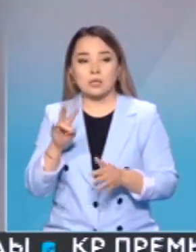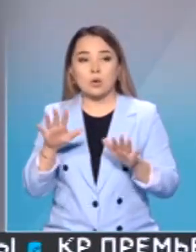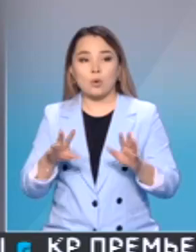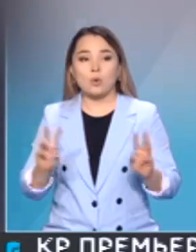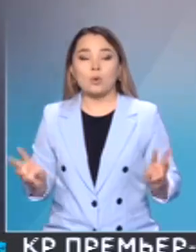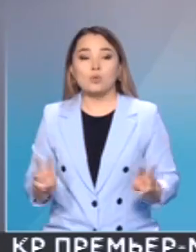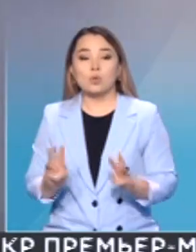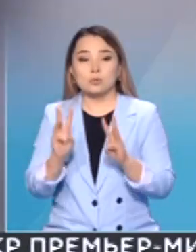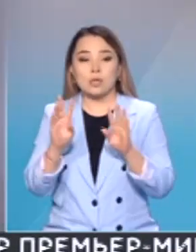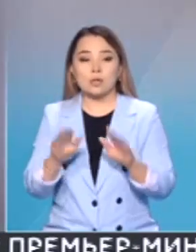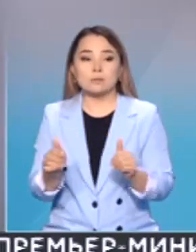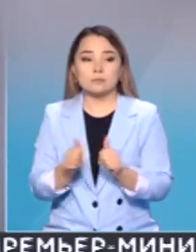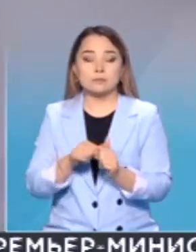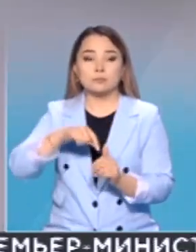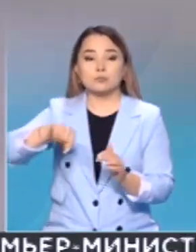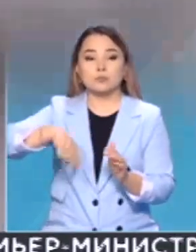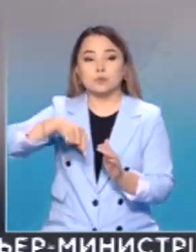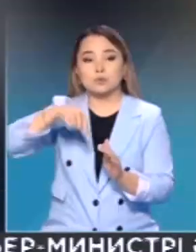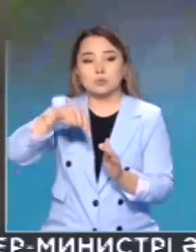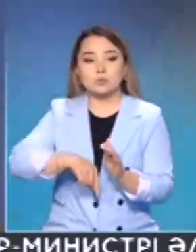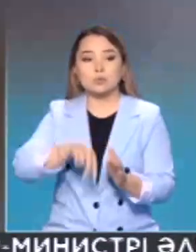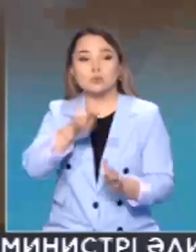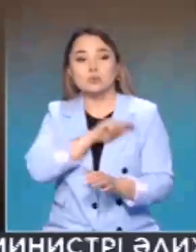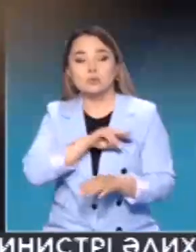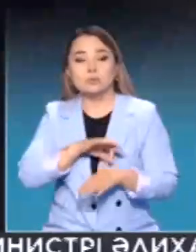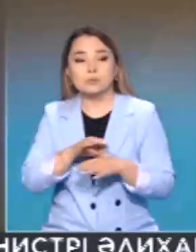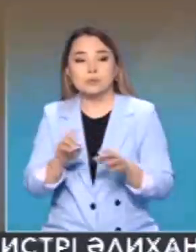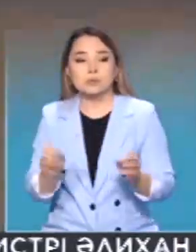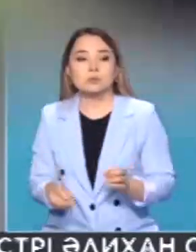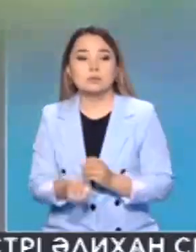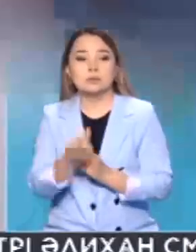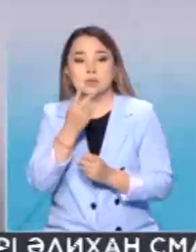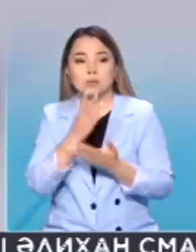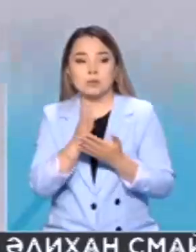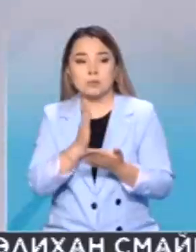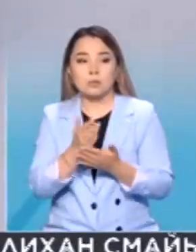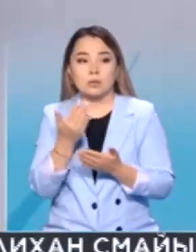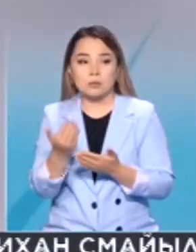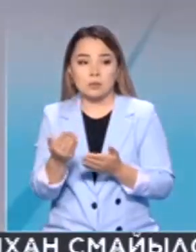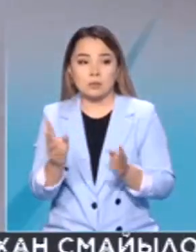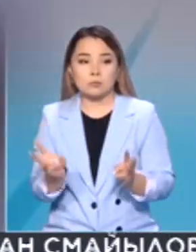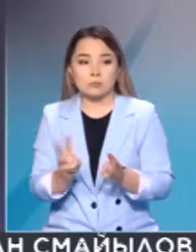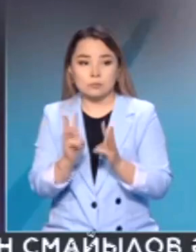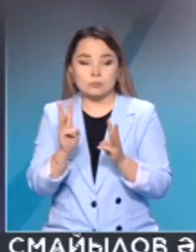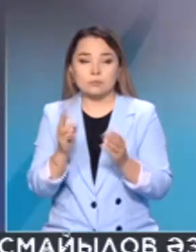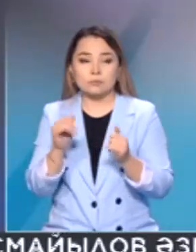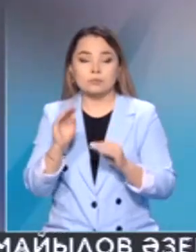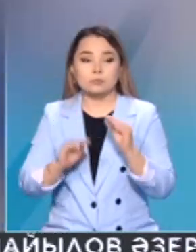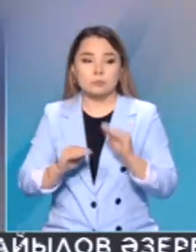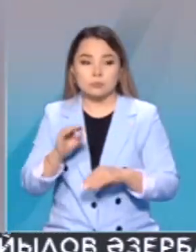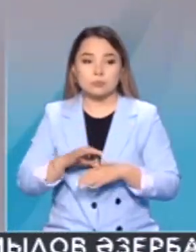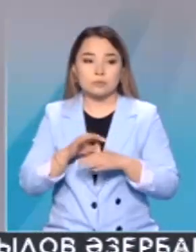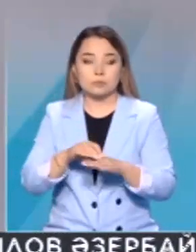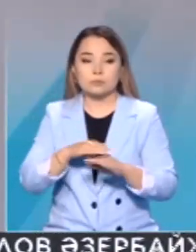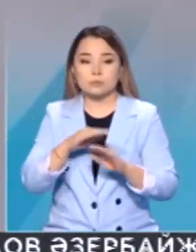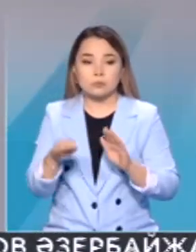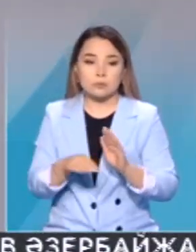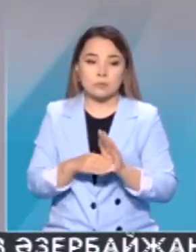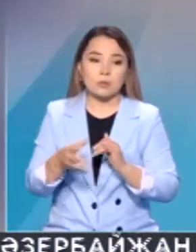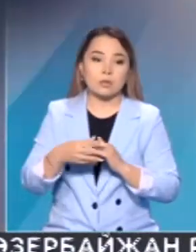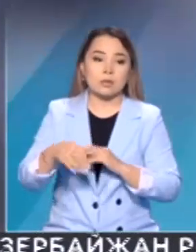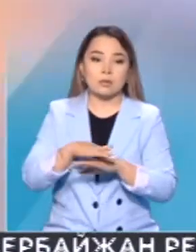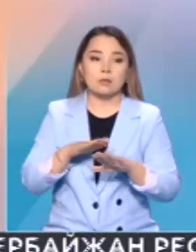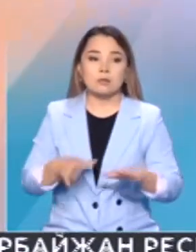өрт бұрғылау қондырғысын жөндеу жұмыстары кезінде шыққан. Бұрғылау құрылып кетіп, жер астынан